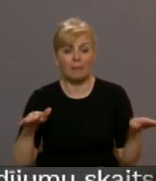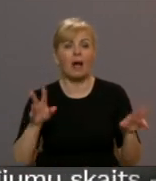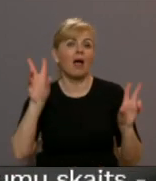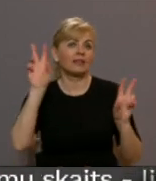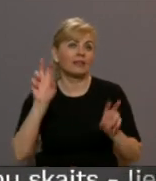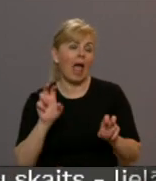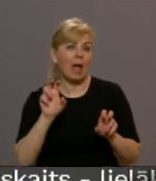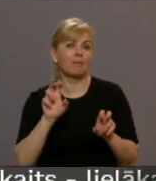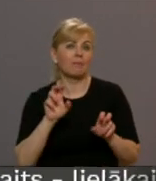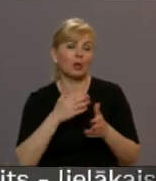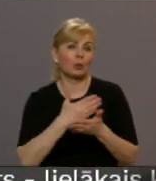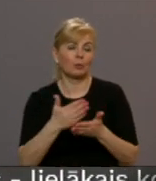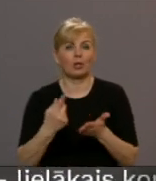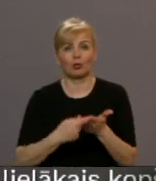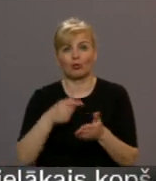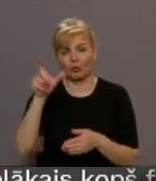Tematu turpina Judīta Čunka.